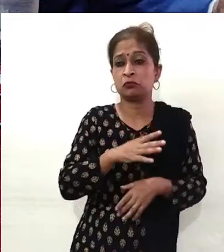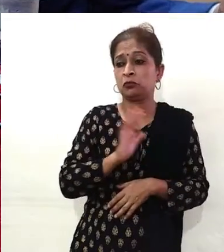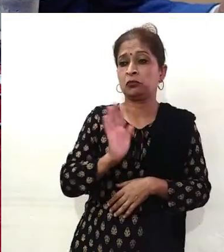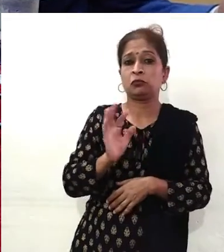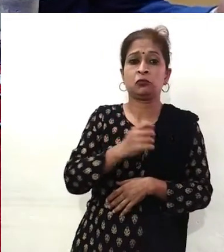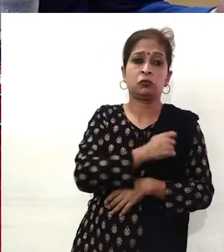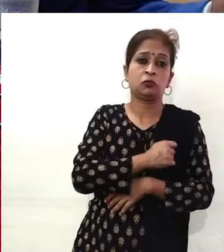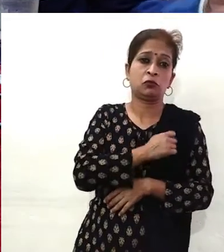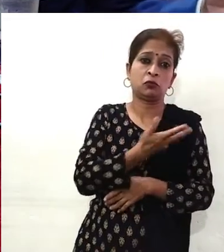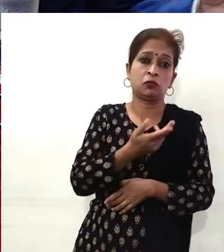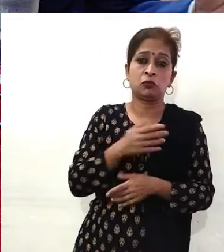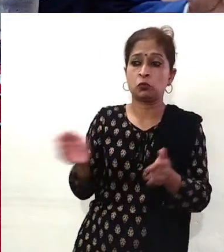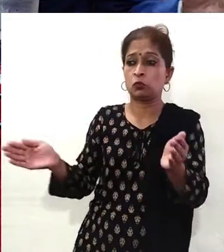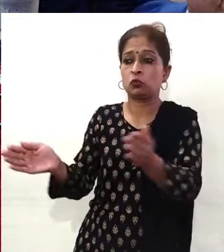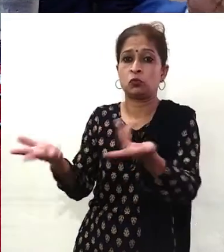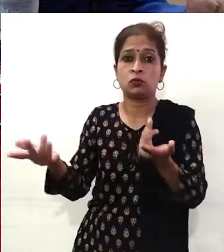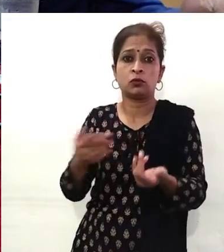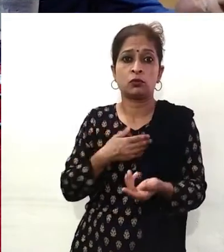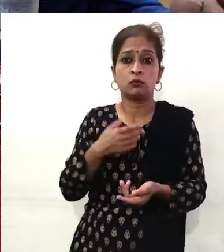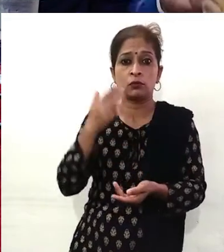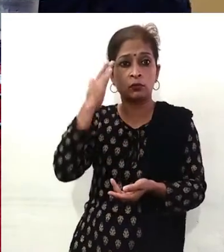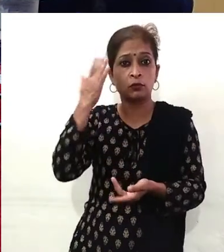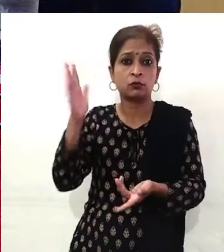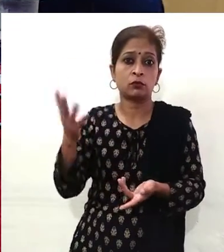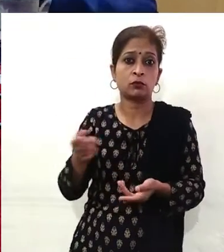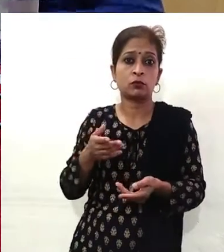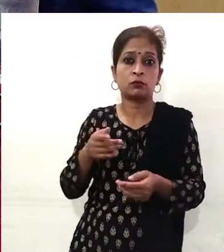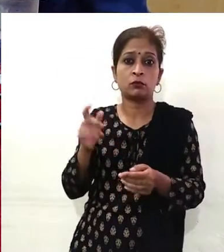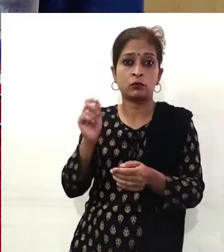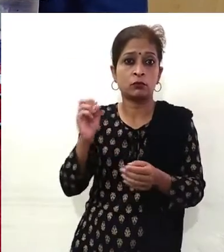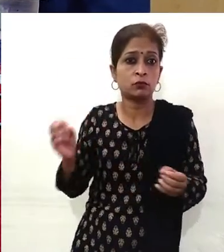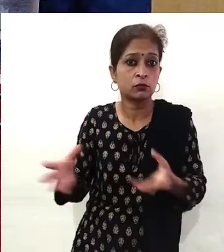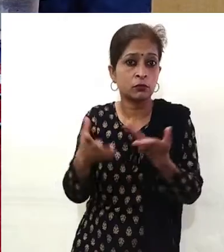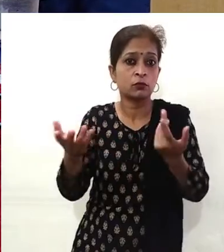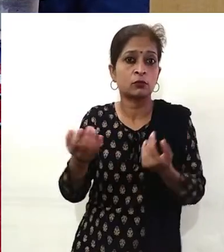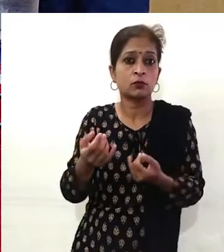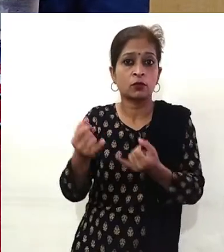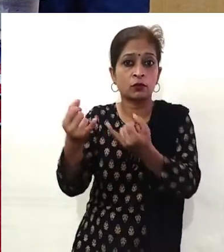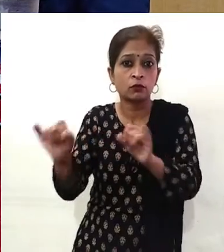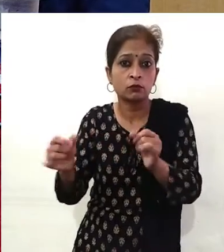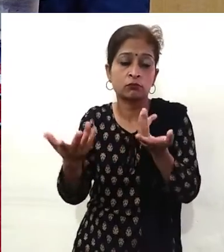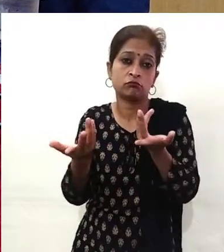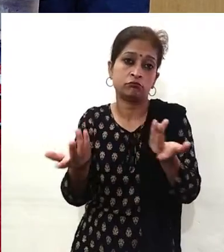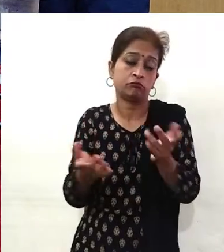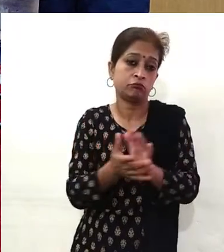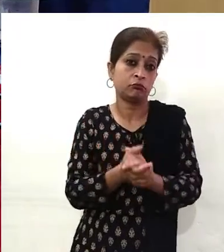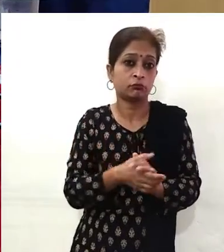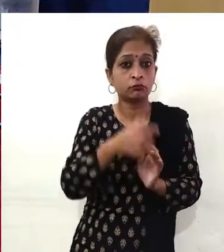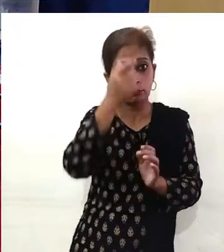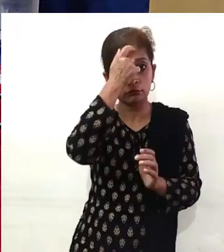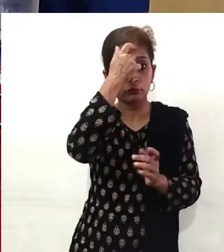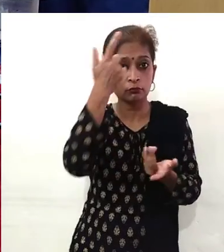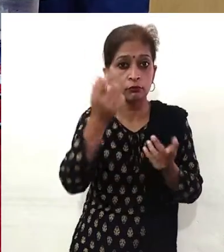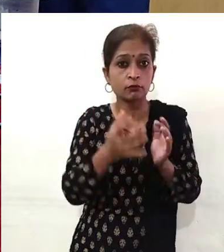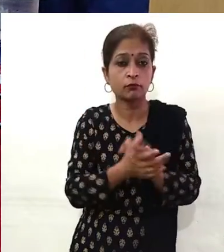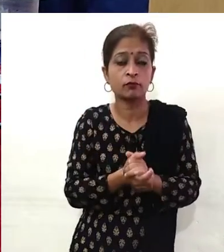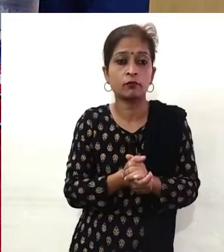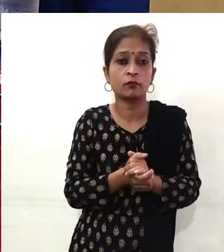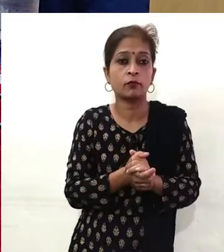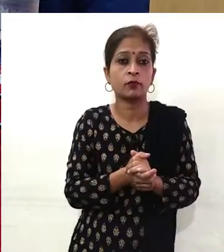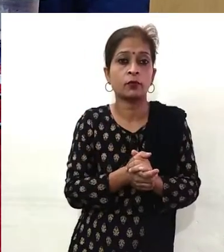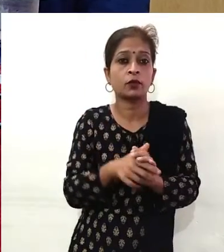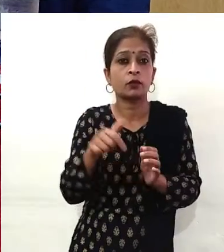टुकड़ा इतना ही है, बिना इसका गुणधर्म जाने अगर हम काम शुरू करते हैं और कुछ खराब होता है तो गड़बड़ है जी। और वो भी